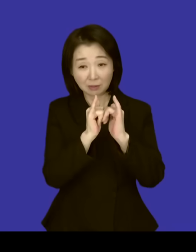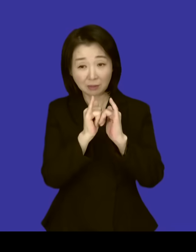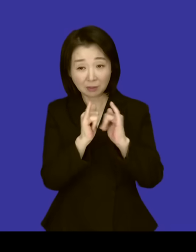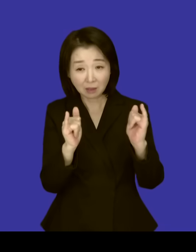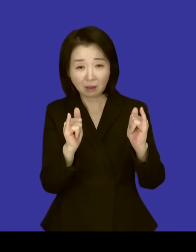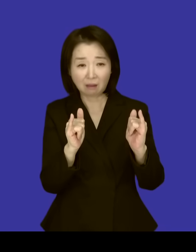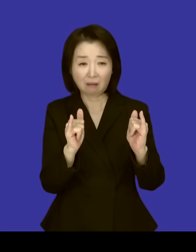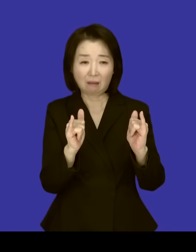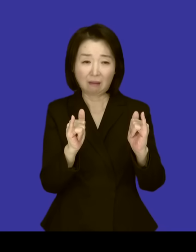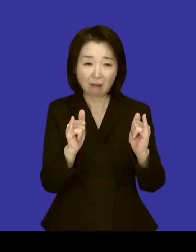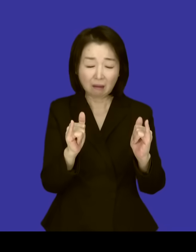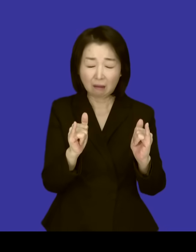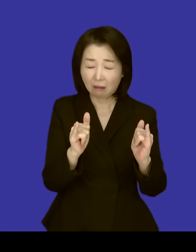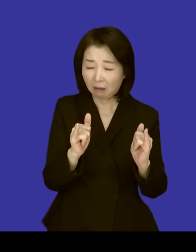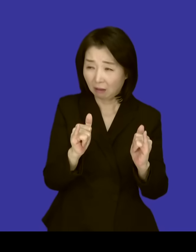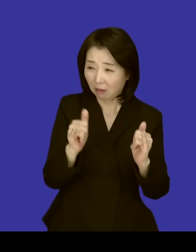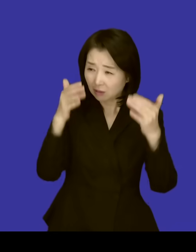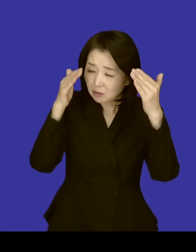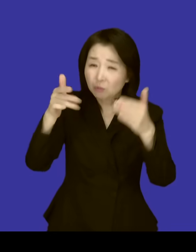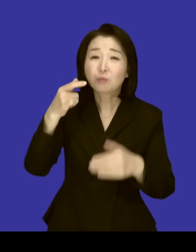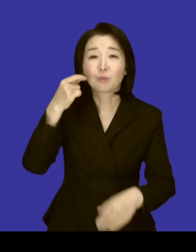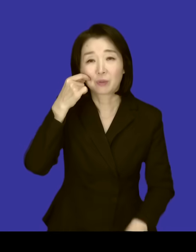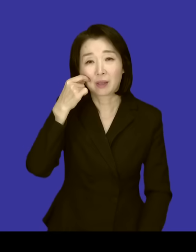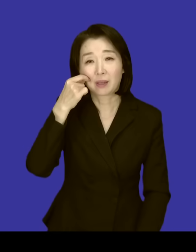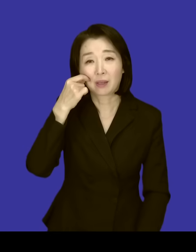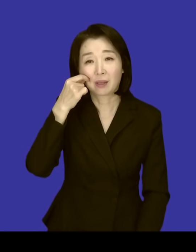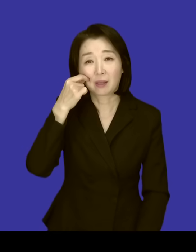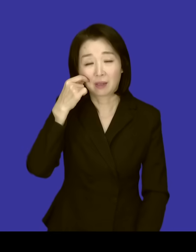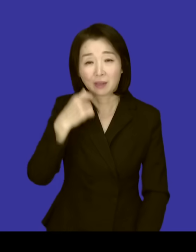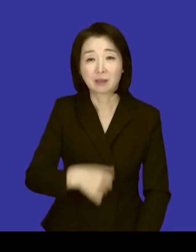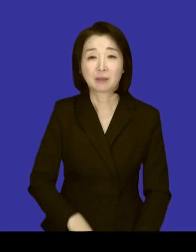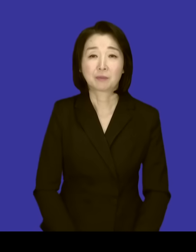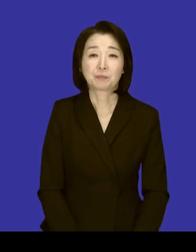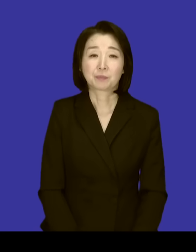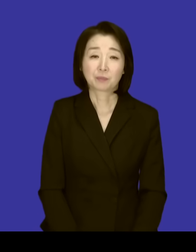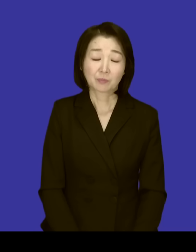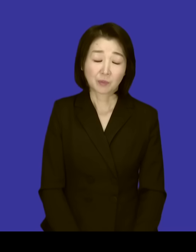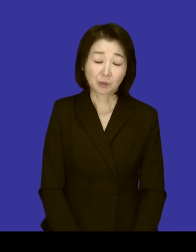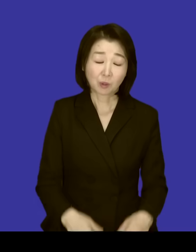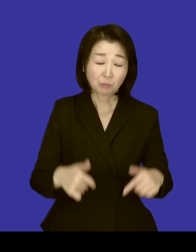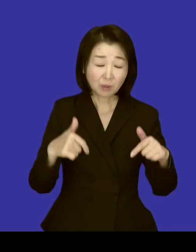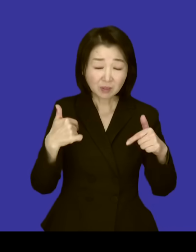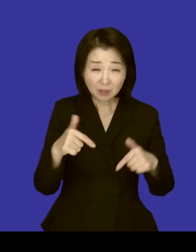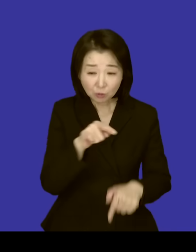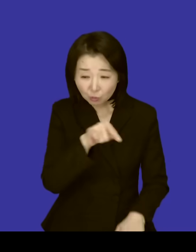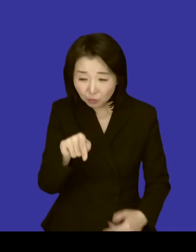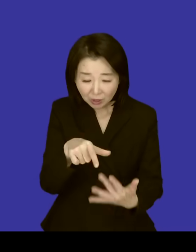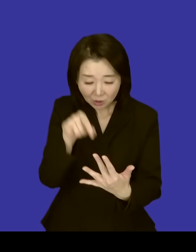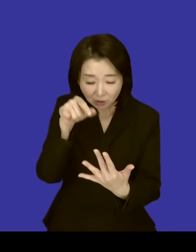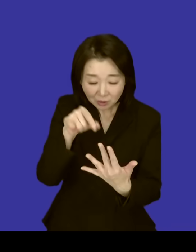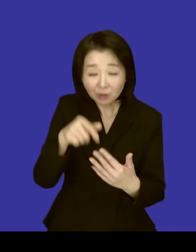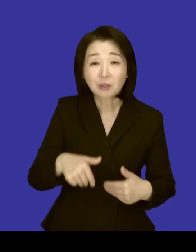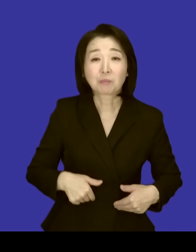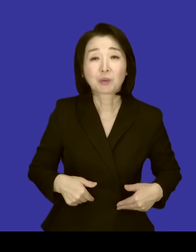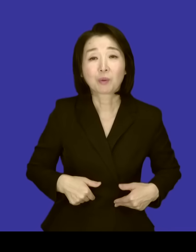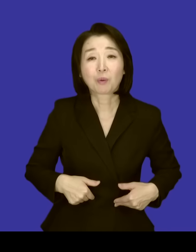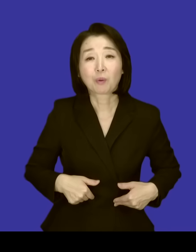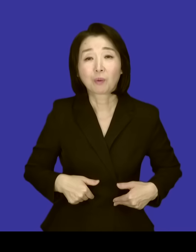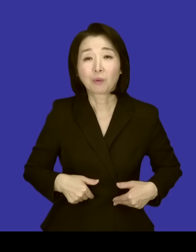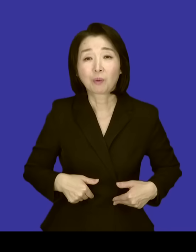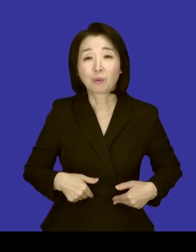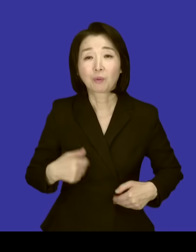환자분이 마음에 안 들어오거든요. 눈에 안 들어오거든요. 그럼 수많은 선택의 순간 가운데 있다고 생각을 하는데